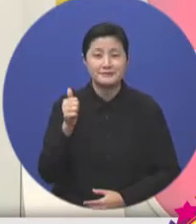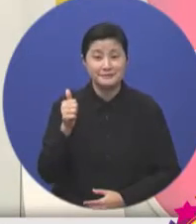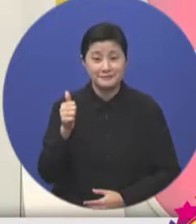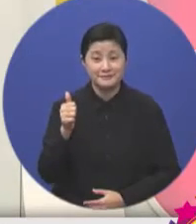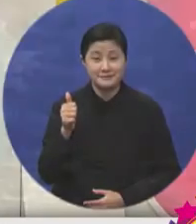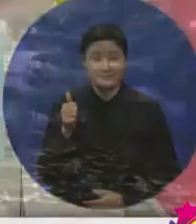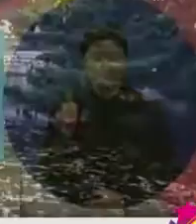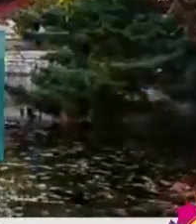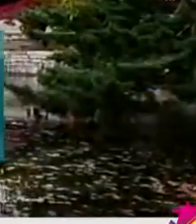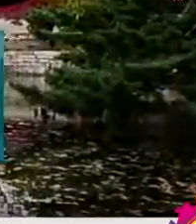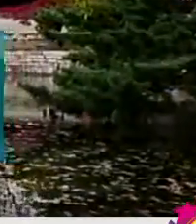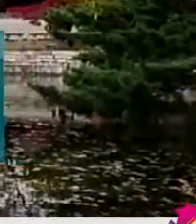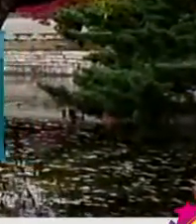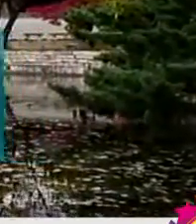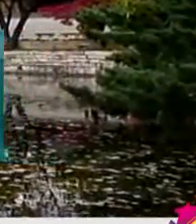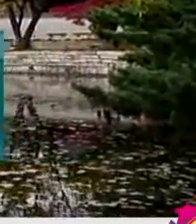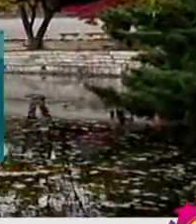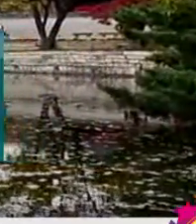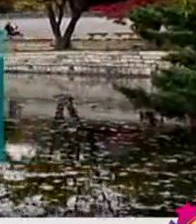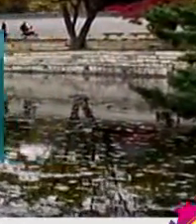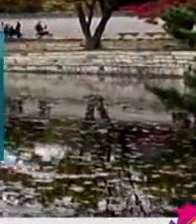야!